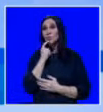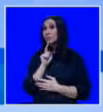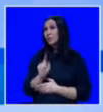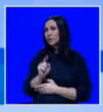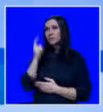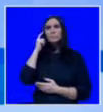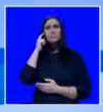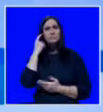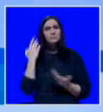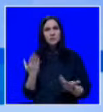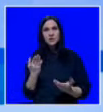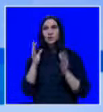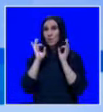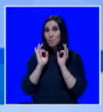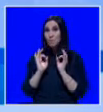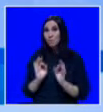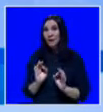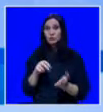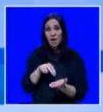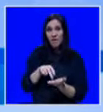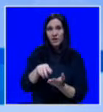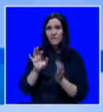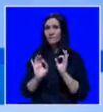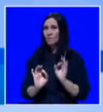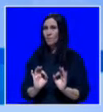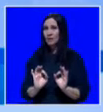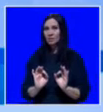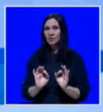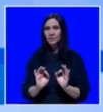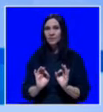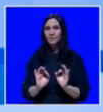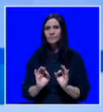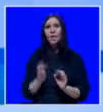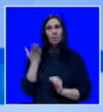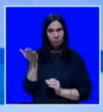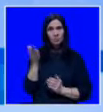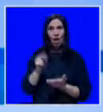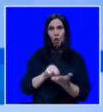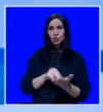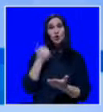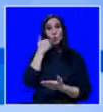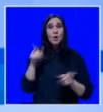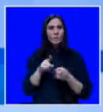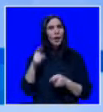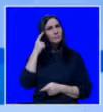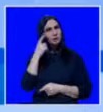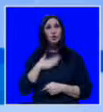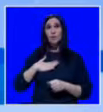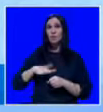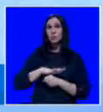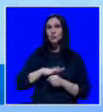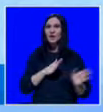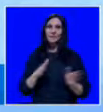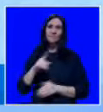попитам, смятате ли, че е правилно се извървява в момента. Те отчитат добро управление. Смятате ли, че имат